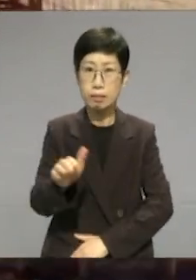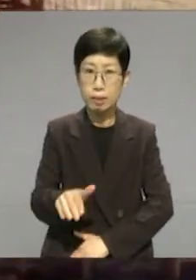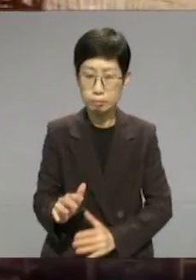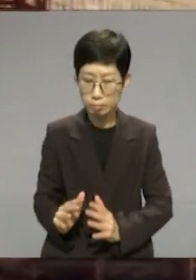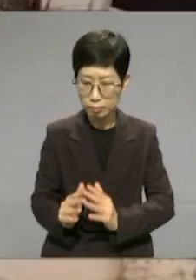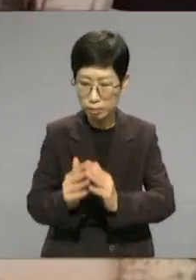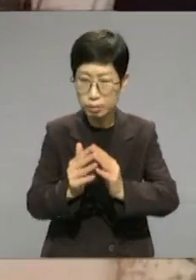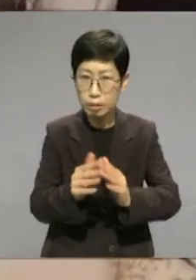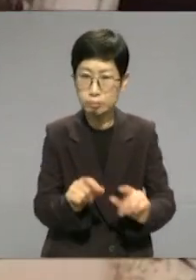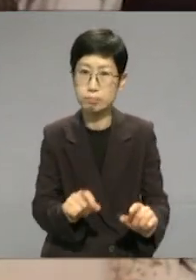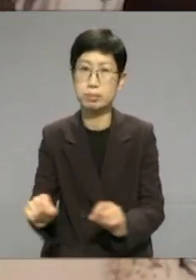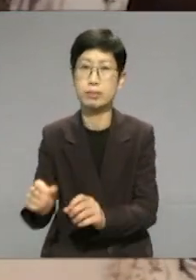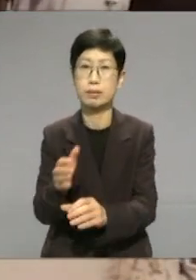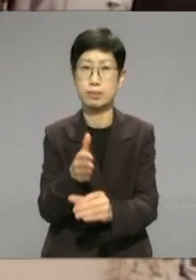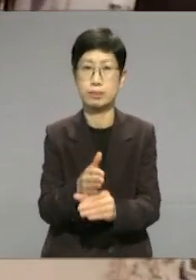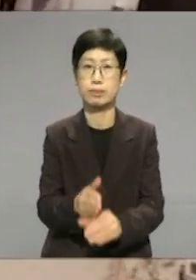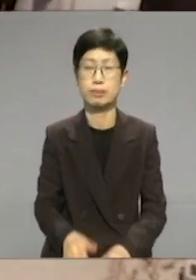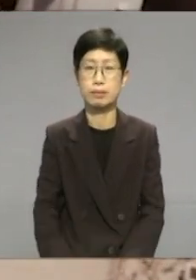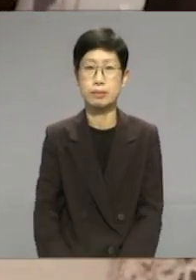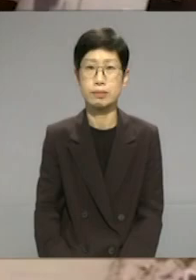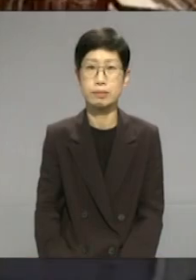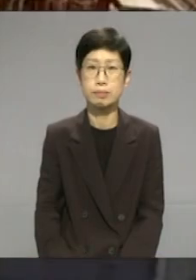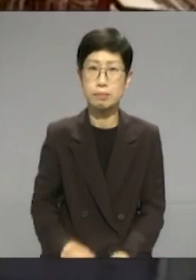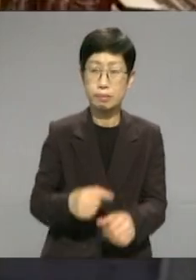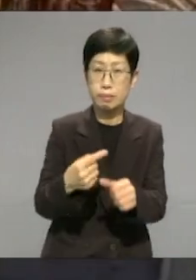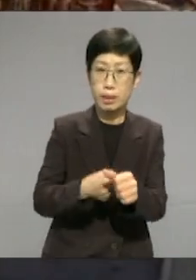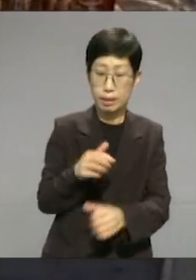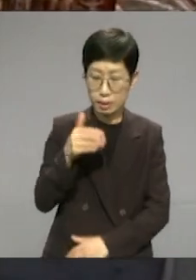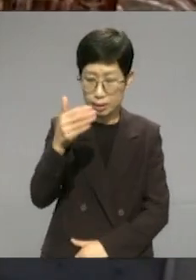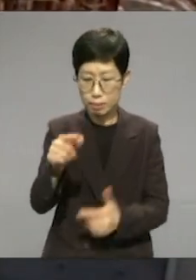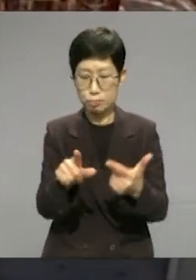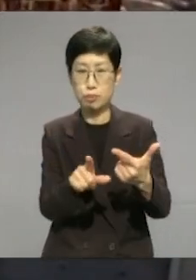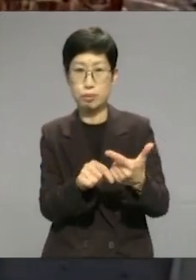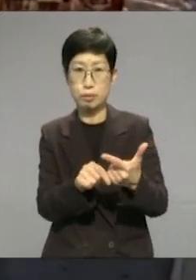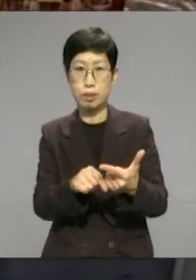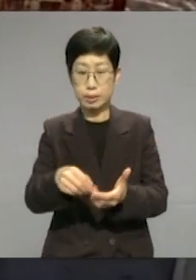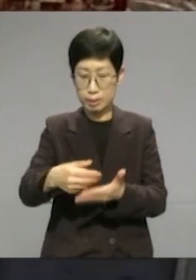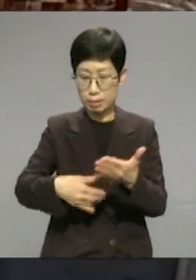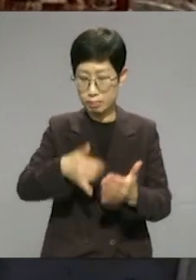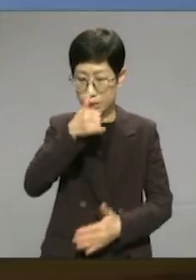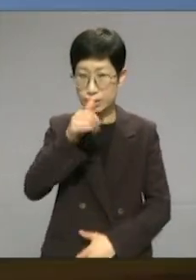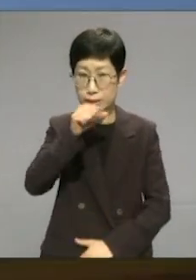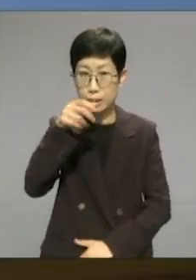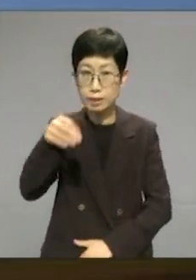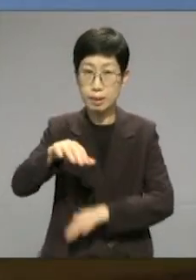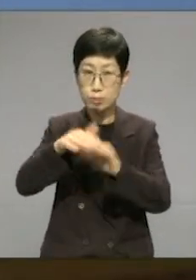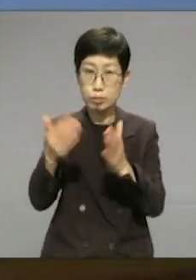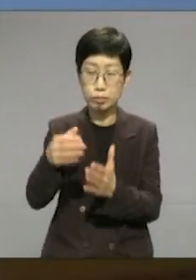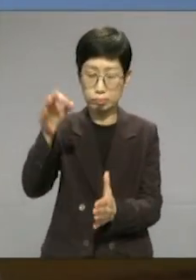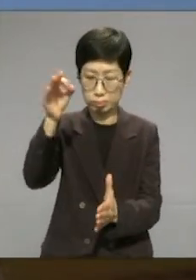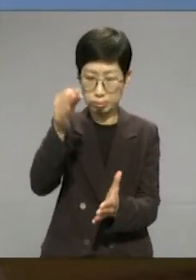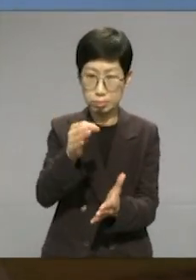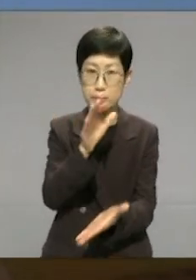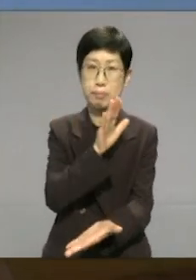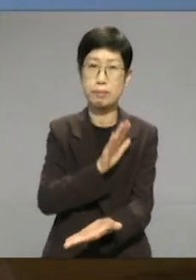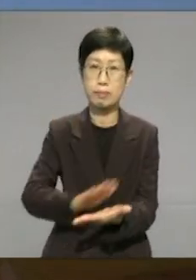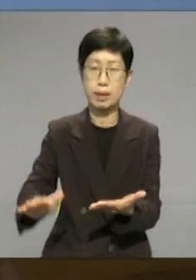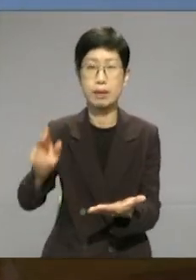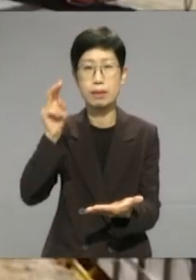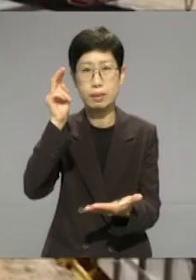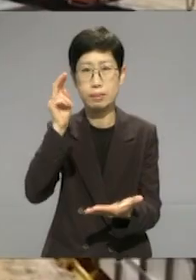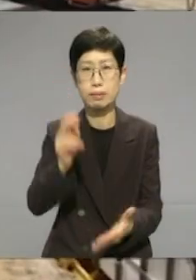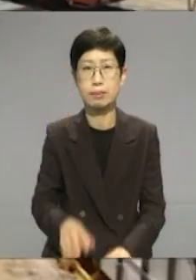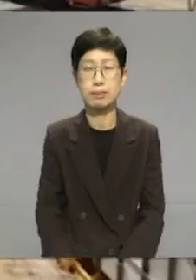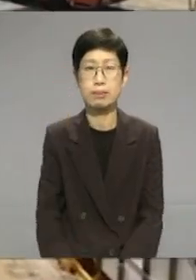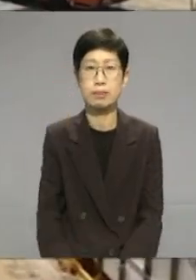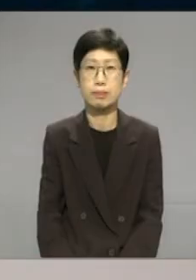작업도 현재 지연되고 있습니다. 이에 따라 다음 달에는 남아있는 예산이 모두 고갈될 상황에 처해 있는 것으로